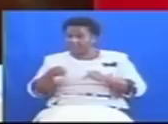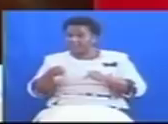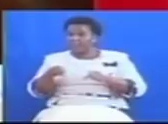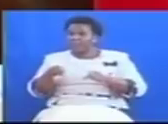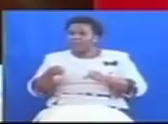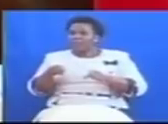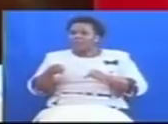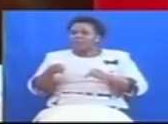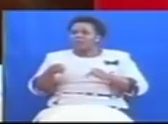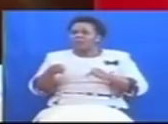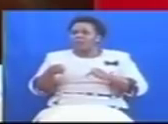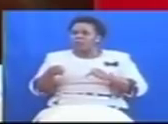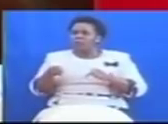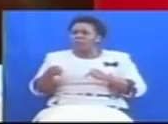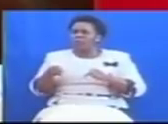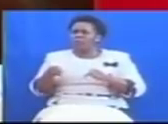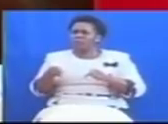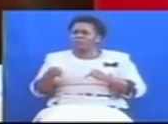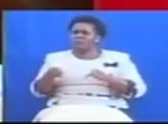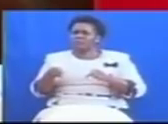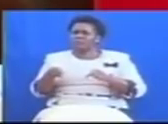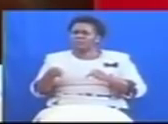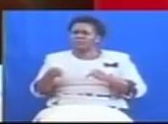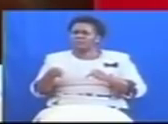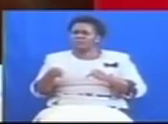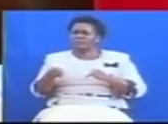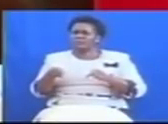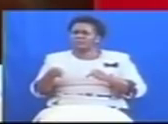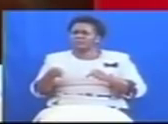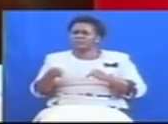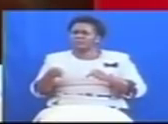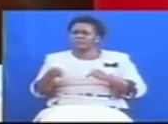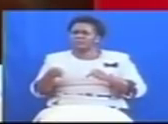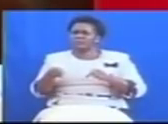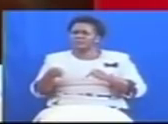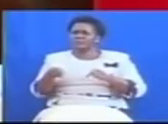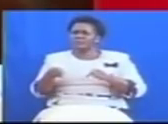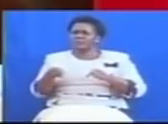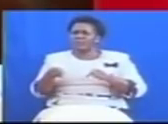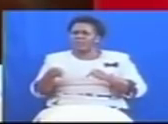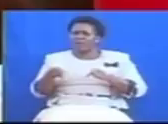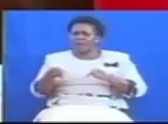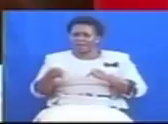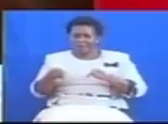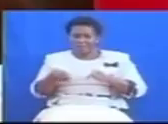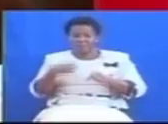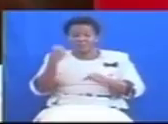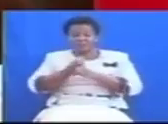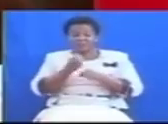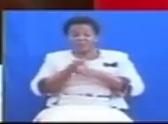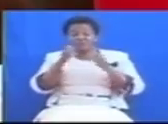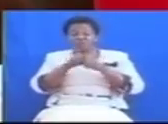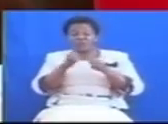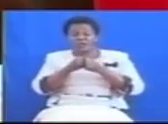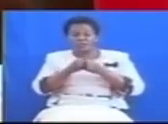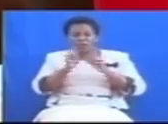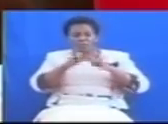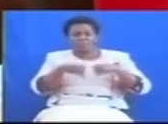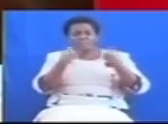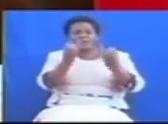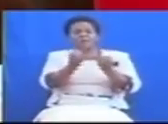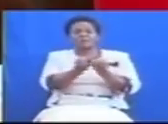mimi nimeelekezwa na Waziri Mkuu Mheshimiwa Kassim Majaliwa Majaliwa nikutane na taasisi za